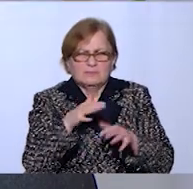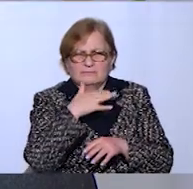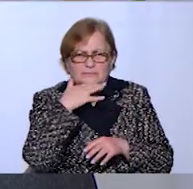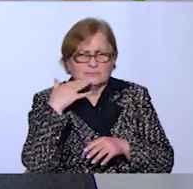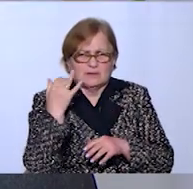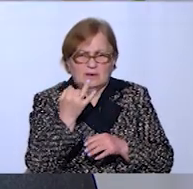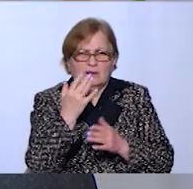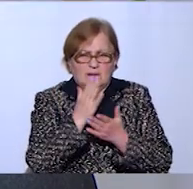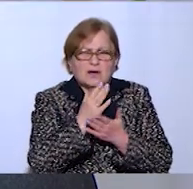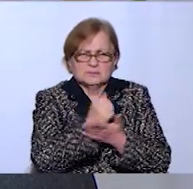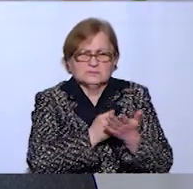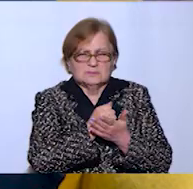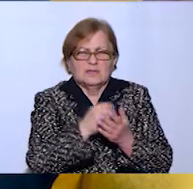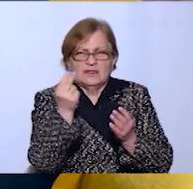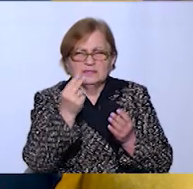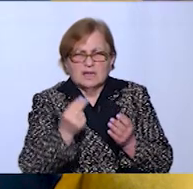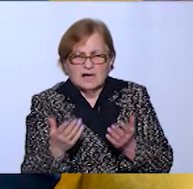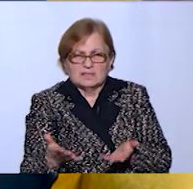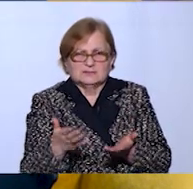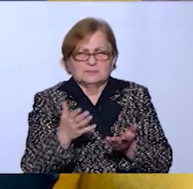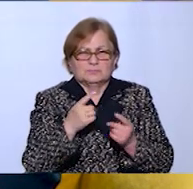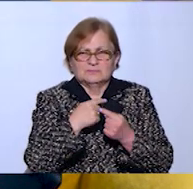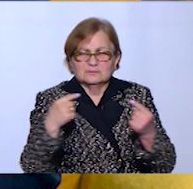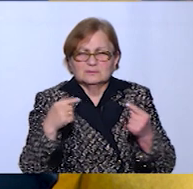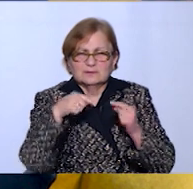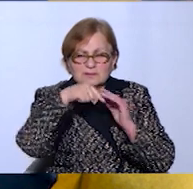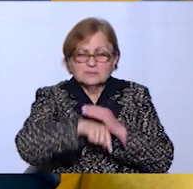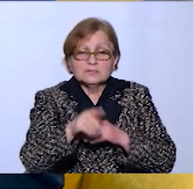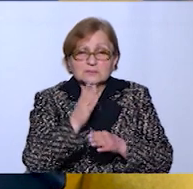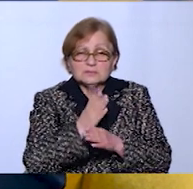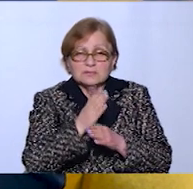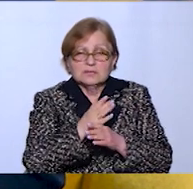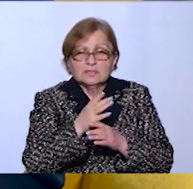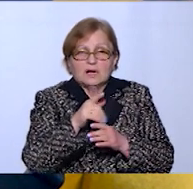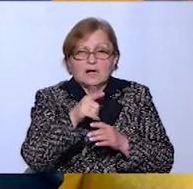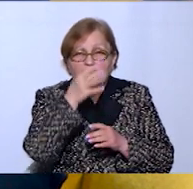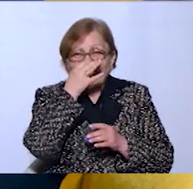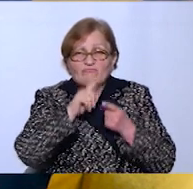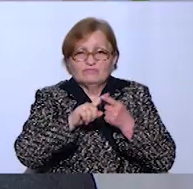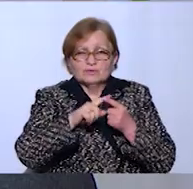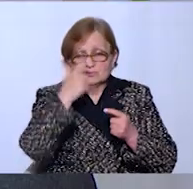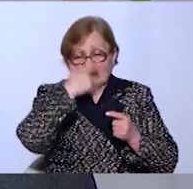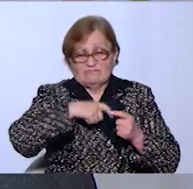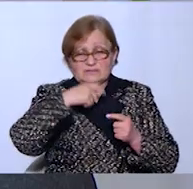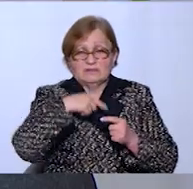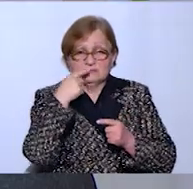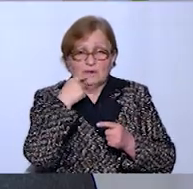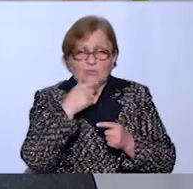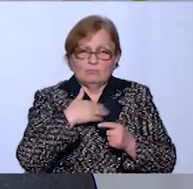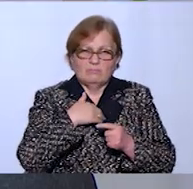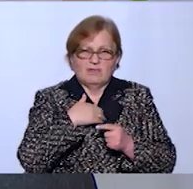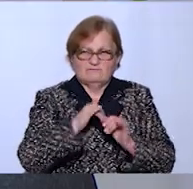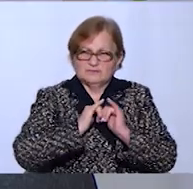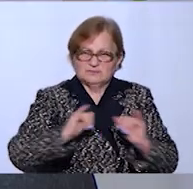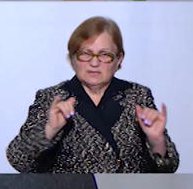თუ რატო ვართ დღეს ასეთ იზოლირებული. იცოდნენ რატომ ვართ იზოლირებული. და აქვთ კიდევაც ამის უფლება. ასაკთან შესაბამისად, რა თქმა